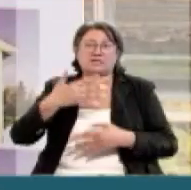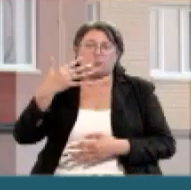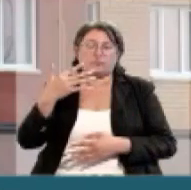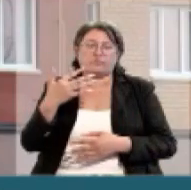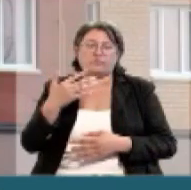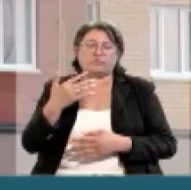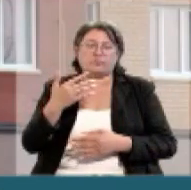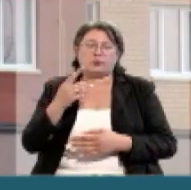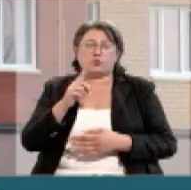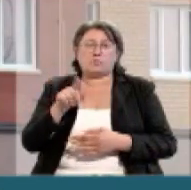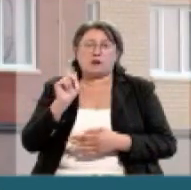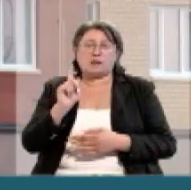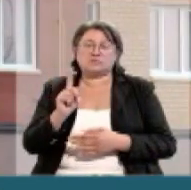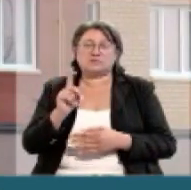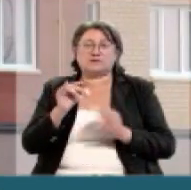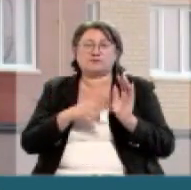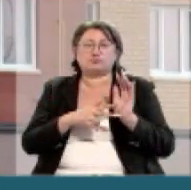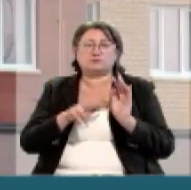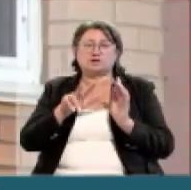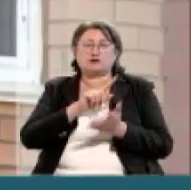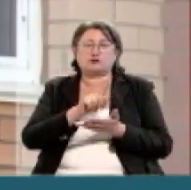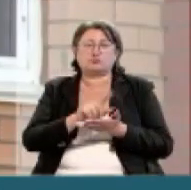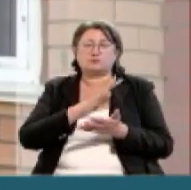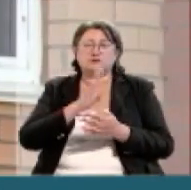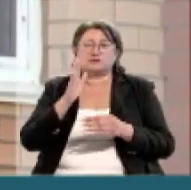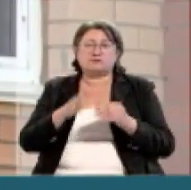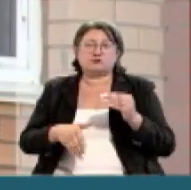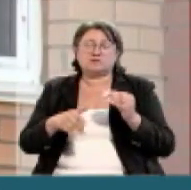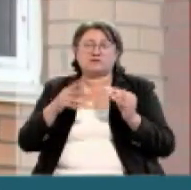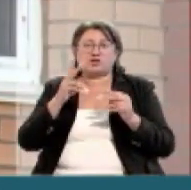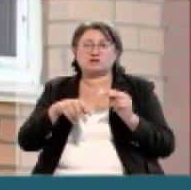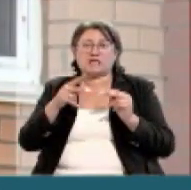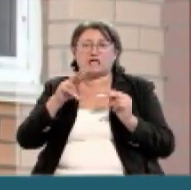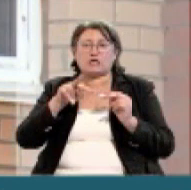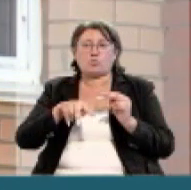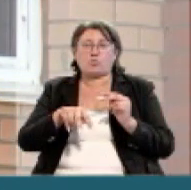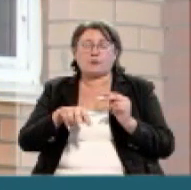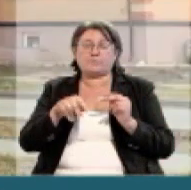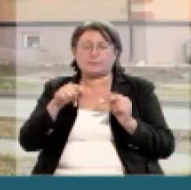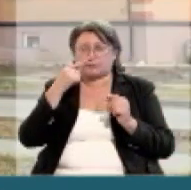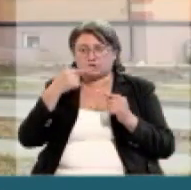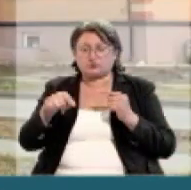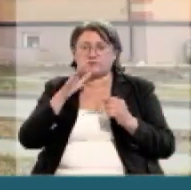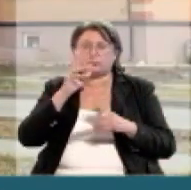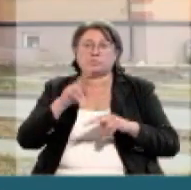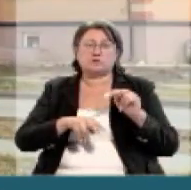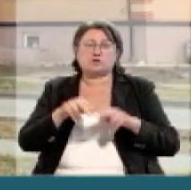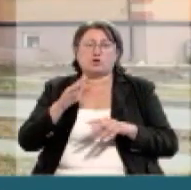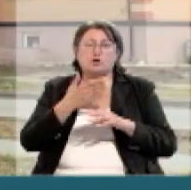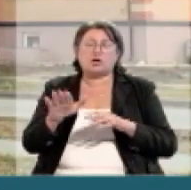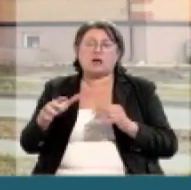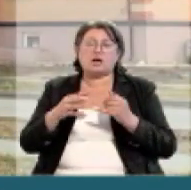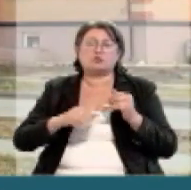баспаналардың құрылысы шілде айының соңында аяқталуы тиіс. Бұдан бөлек мұнда жақын арада жеке құрылыс аймағы салынбақ. Бұл мақсатқа 2 миллиард